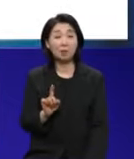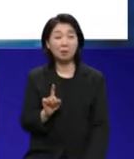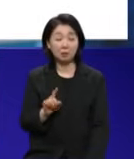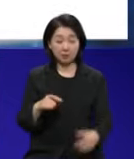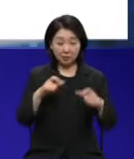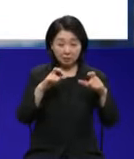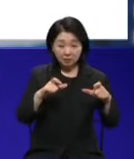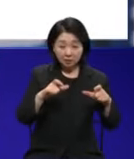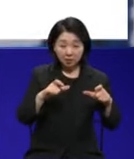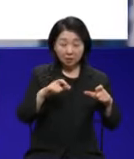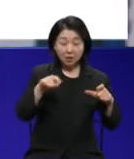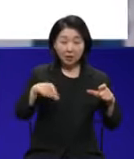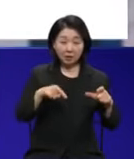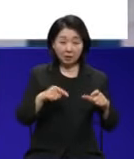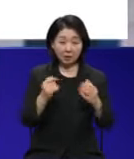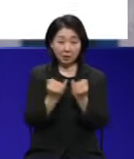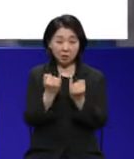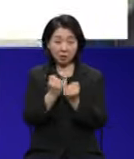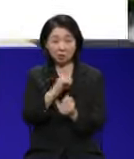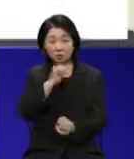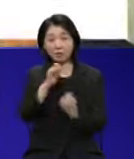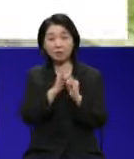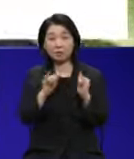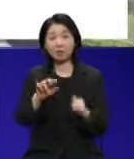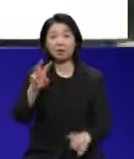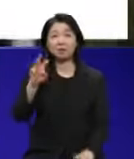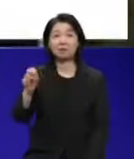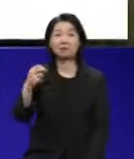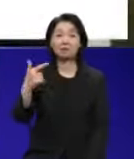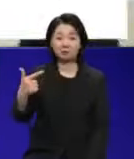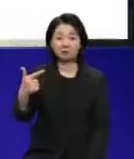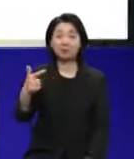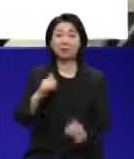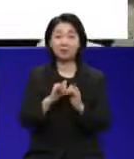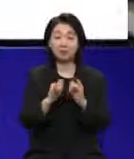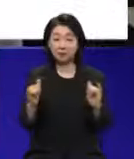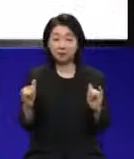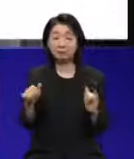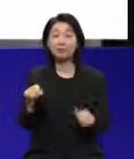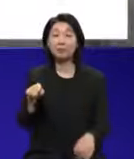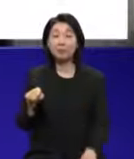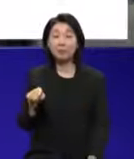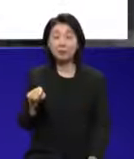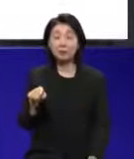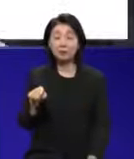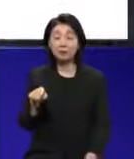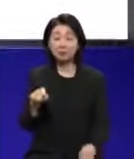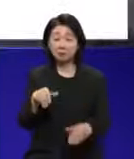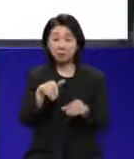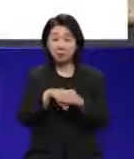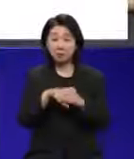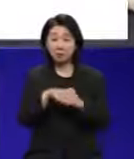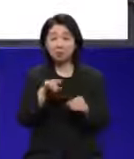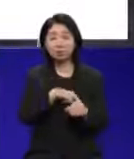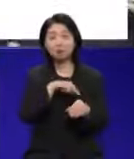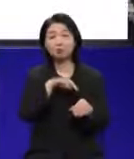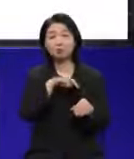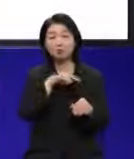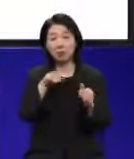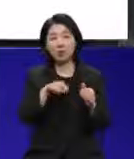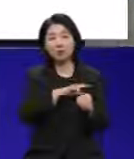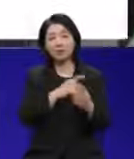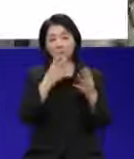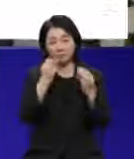지역구 여성 당선자가 36명으로 집계가 됐습니다 이것도 지금 역대 선거 중에 가장 많은 숫자라고